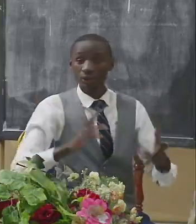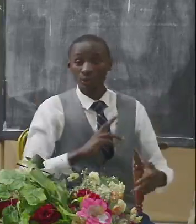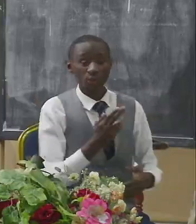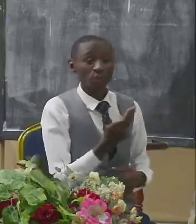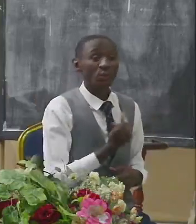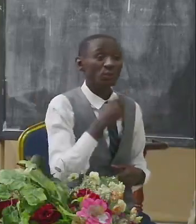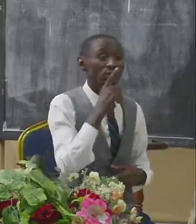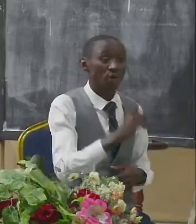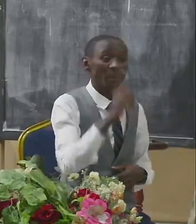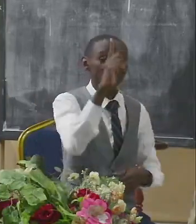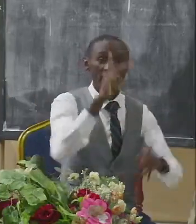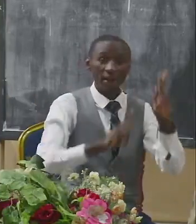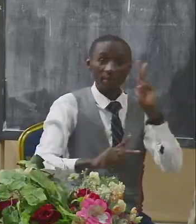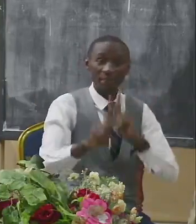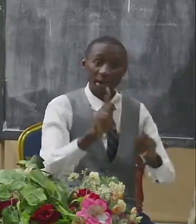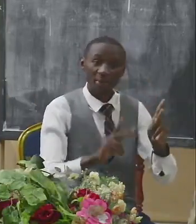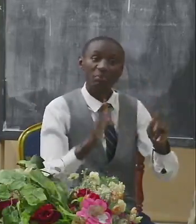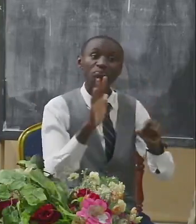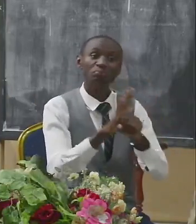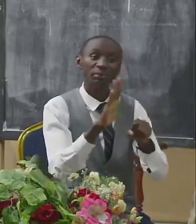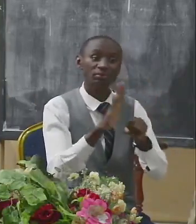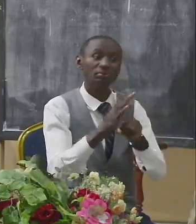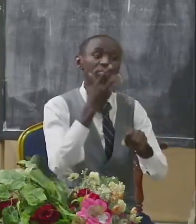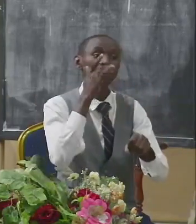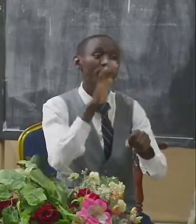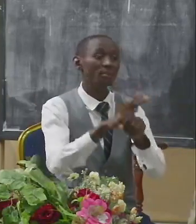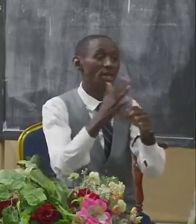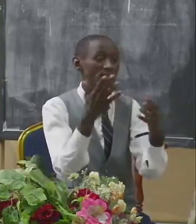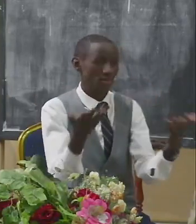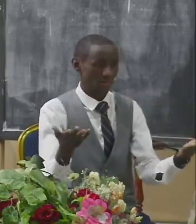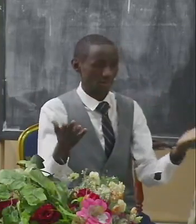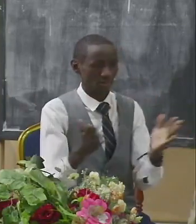sommes un peuple de promesses. Sisi ni watu wa ahadi.